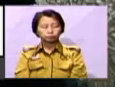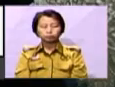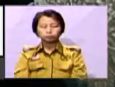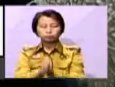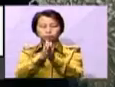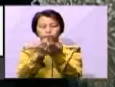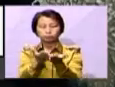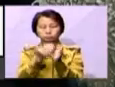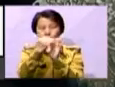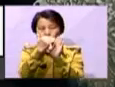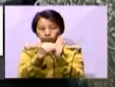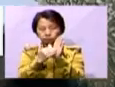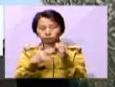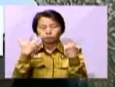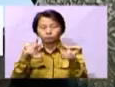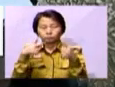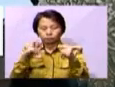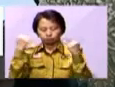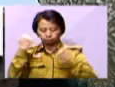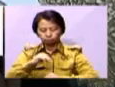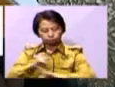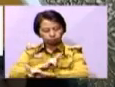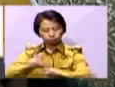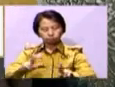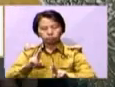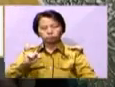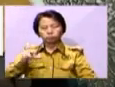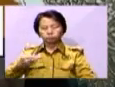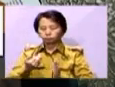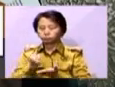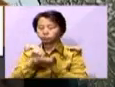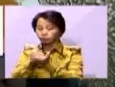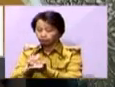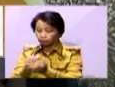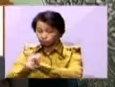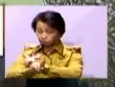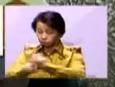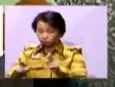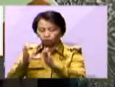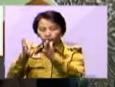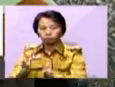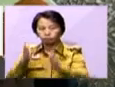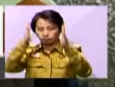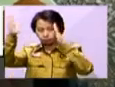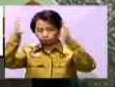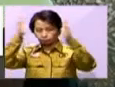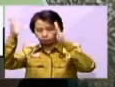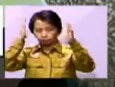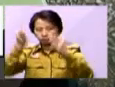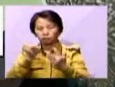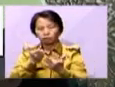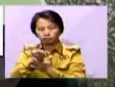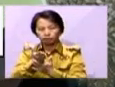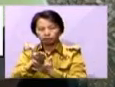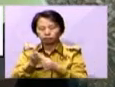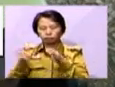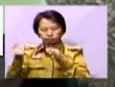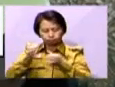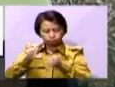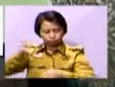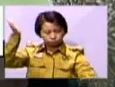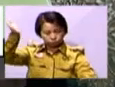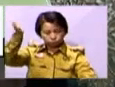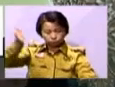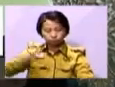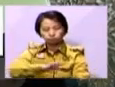Buku senarai semak 13 ibadah haji disediakan TH bagi membantu persediaan jemaah Malaysia. Melalui siri taklimat,